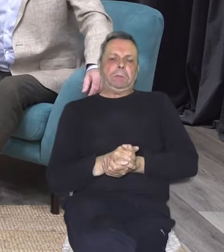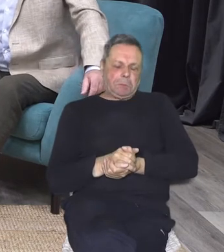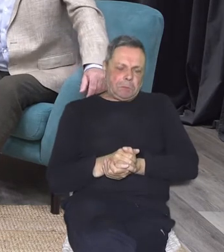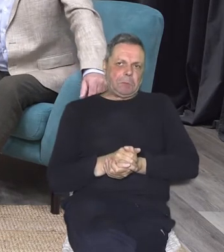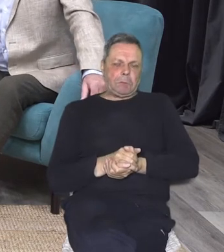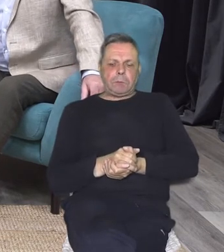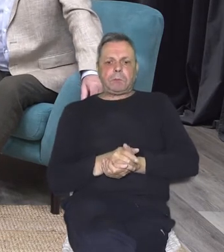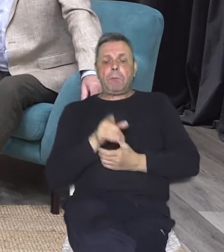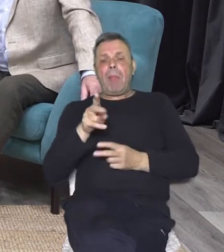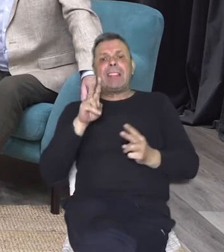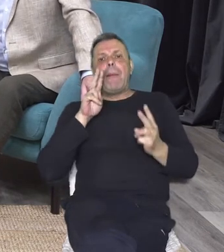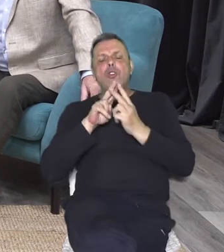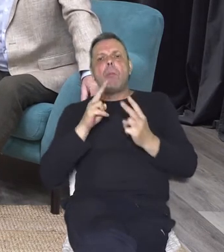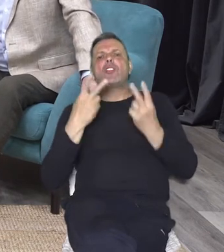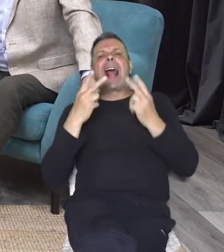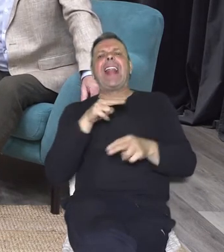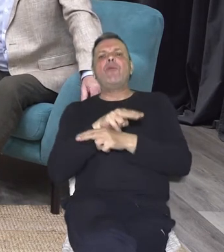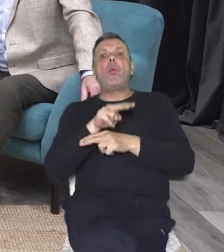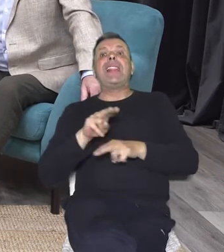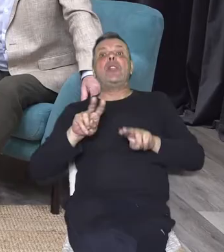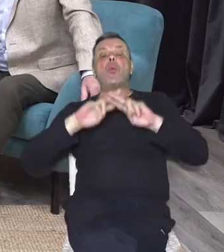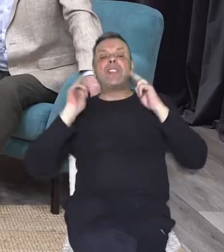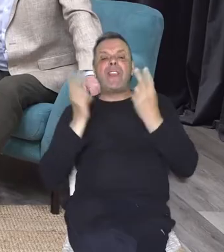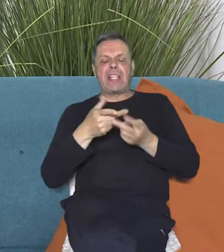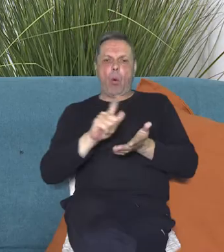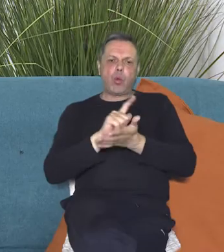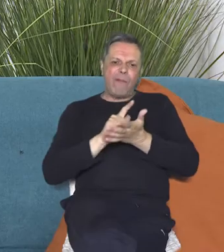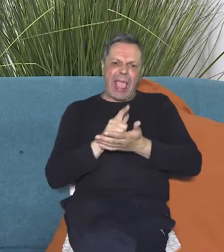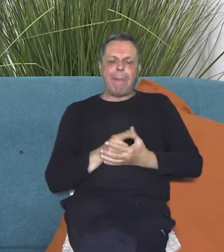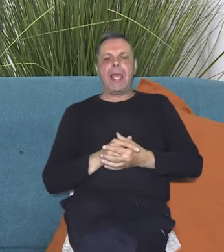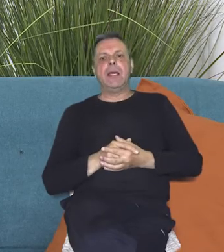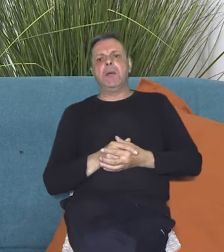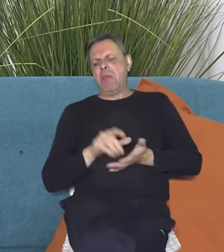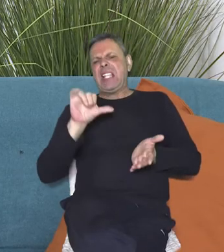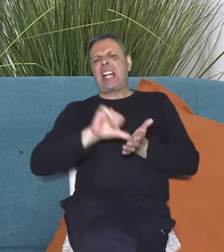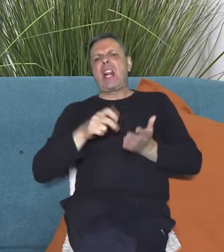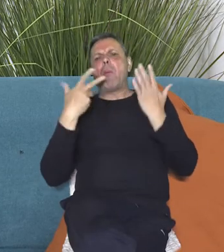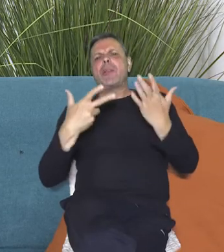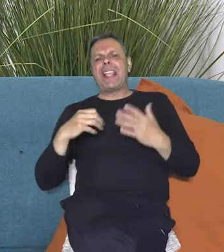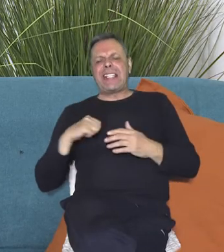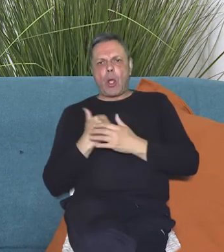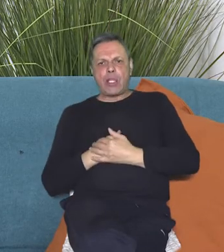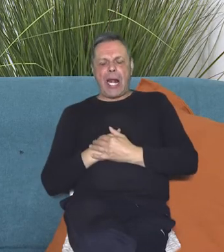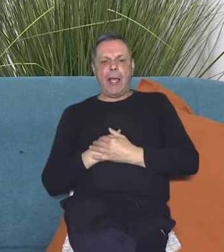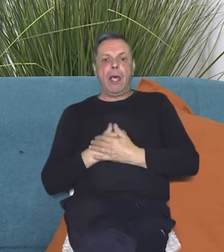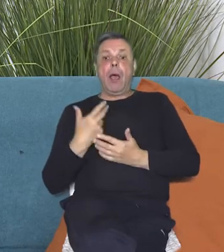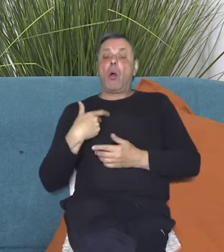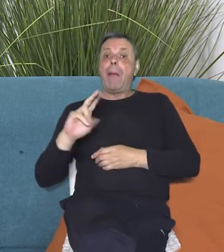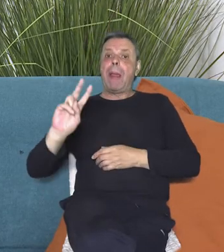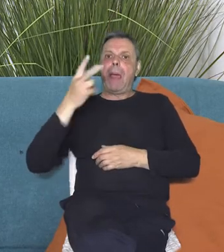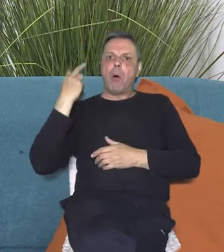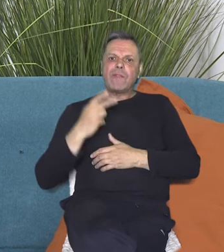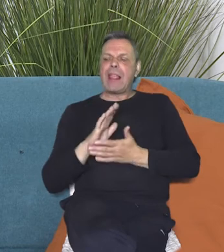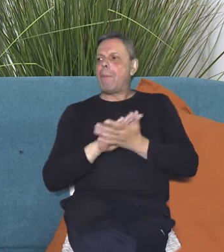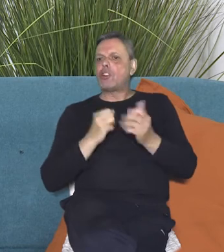na interuniverzitetski centar i tamo sam upoznala glavnu urednicu Svijeta. U to vrijeme to je bilo negdje sredinom 80-ih. Koja